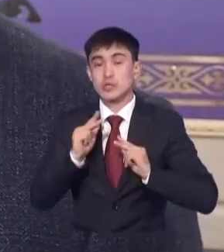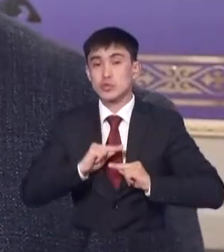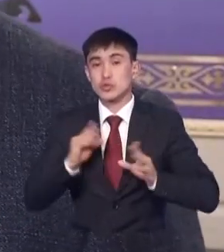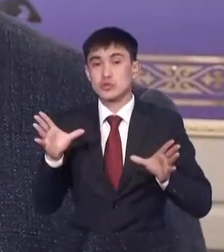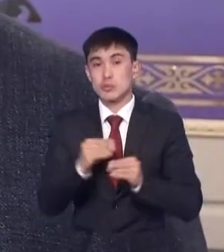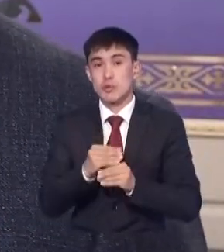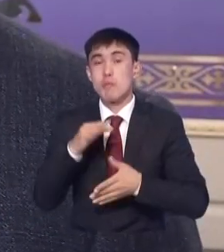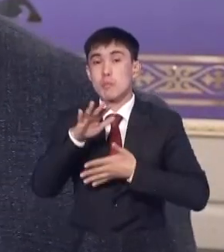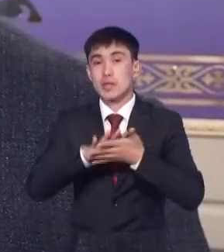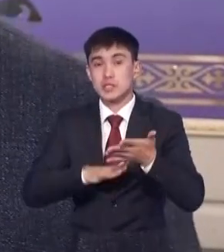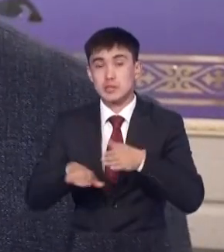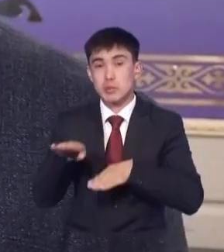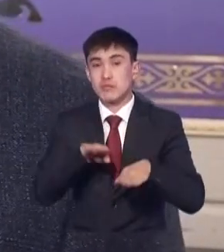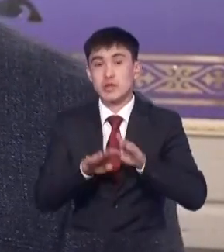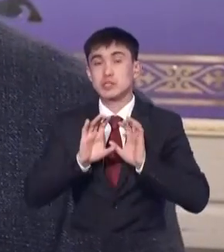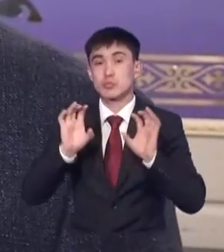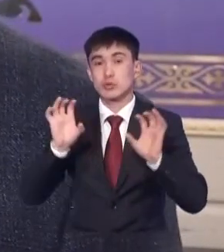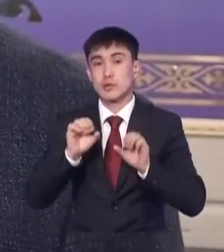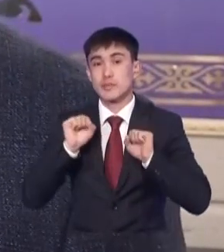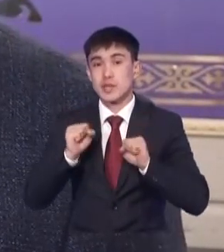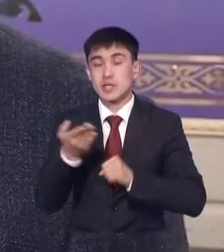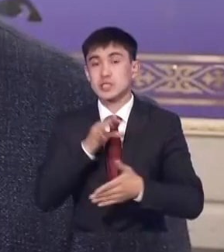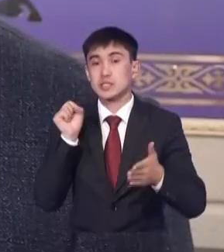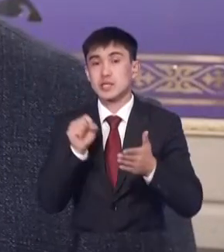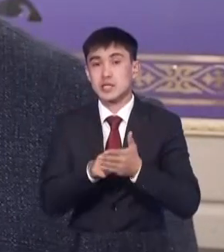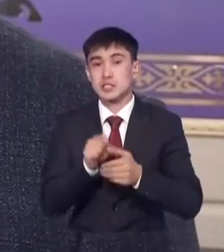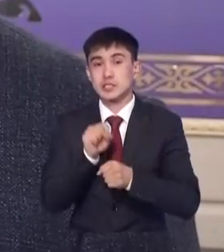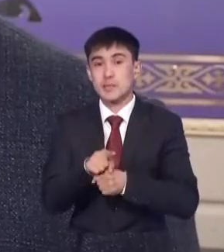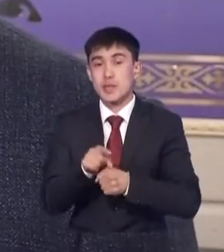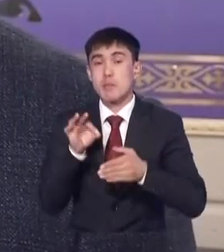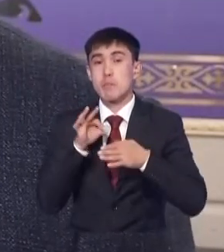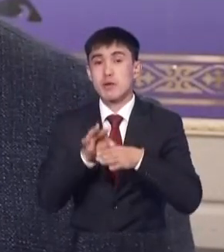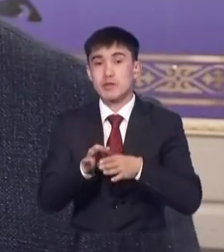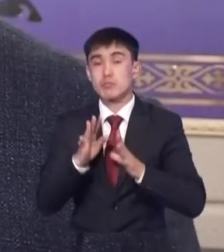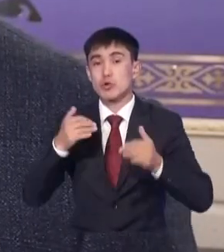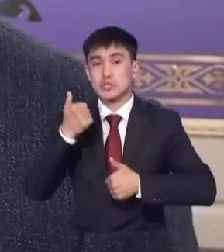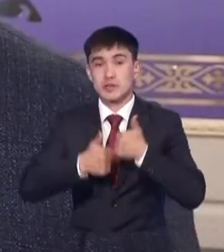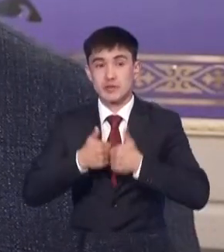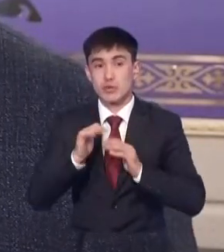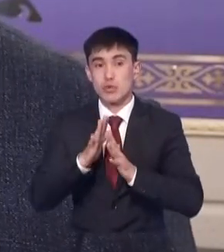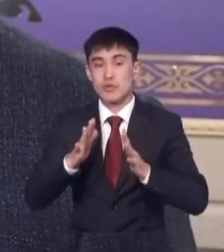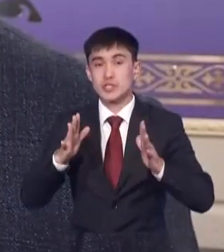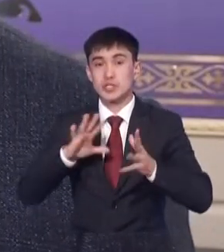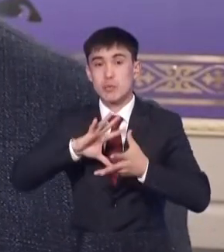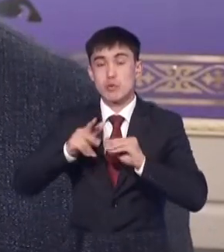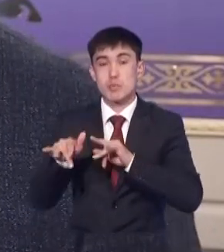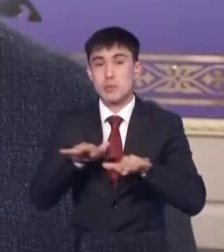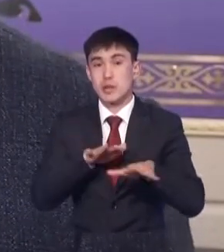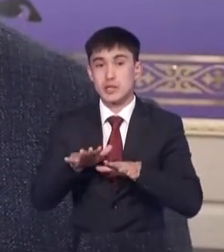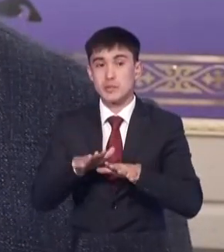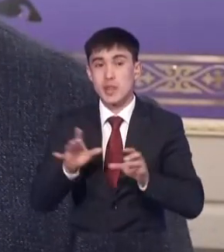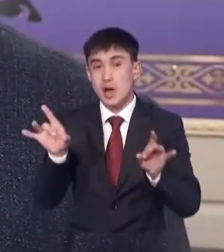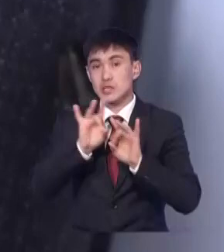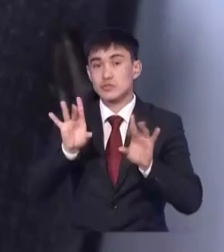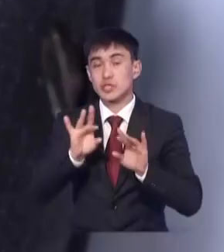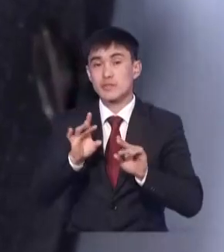собой и продолжать продвигать этот вид спорта. Наша задача – проводить как можно больше соревнований, увеличивать объем мероприятий и